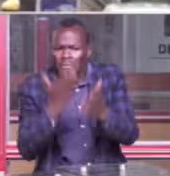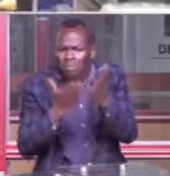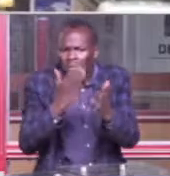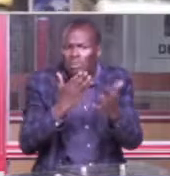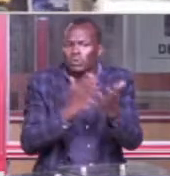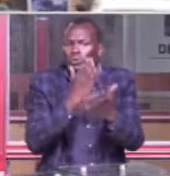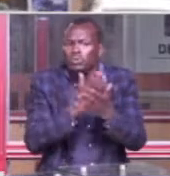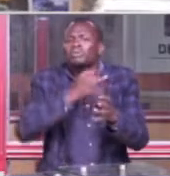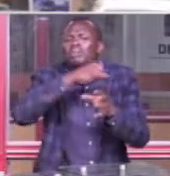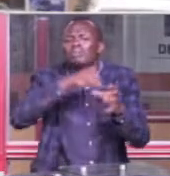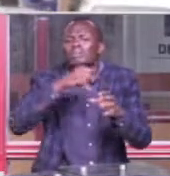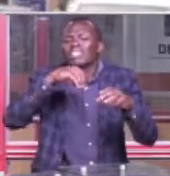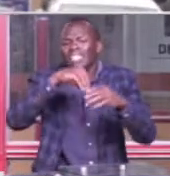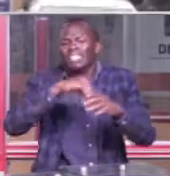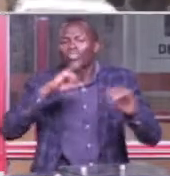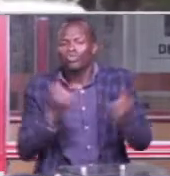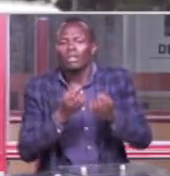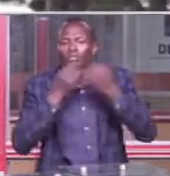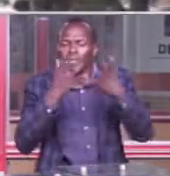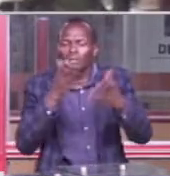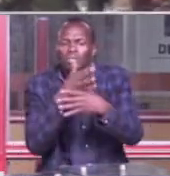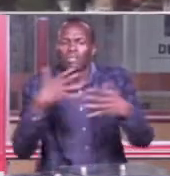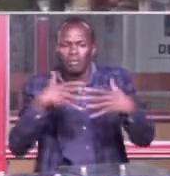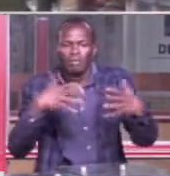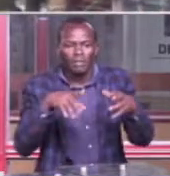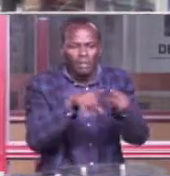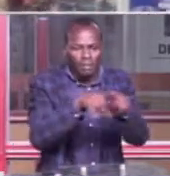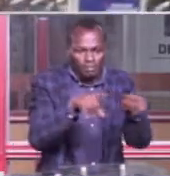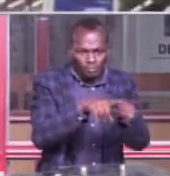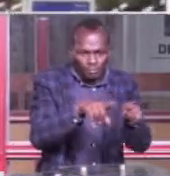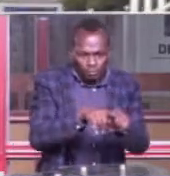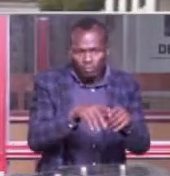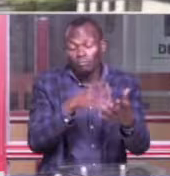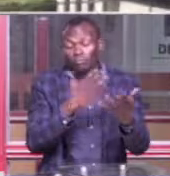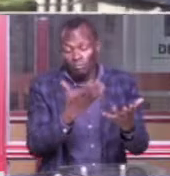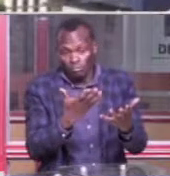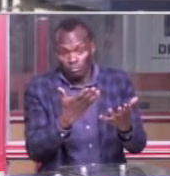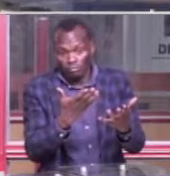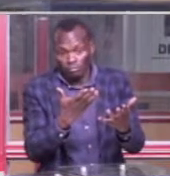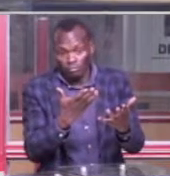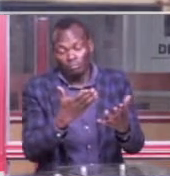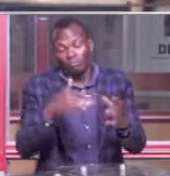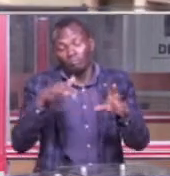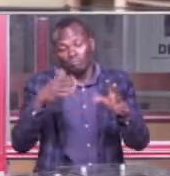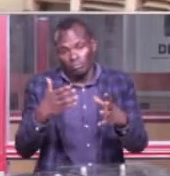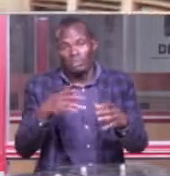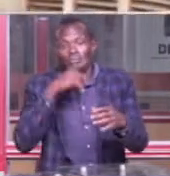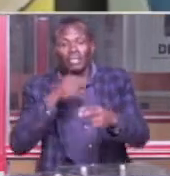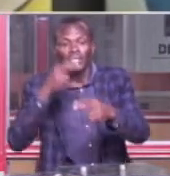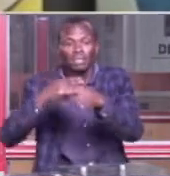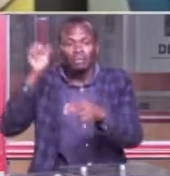twogerera bino nga Munnayuganda alumirirwa Dadison Ssemwanga ataddayo okwemulugunya kwe eri kalisoliso wa gavumenti Irene